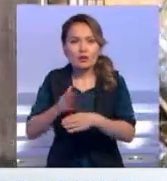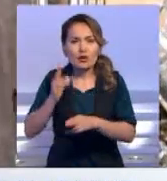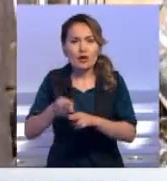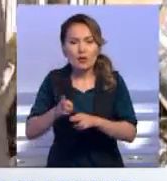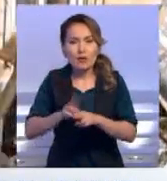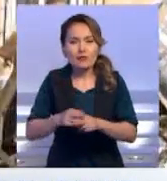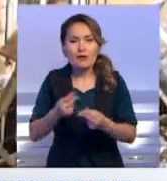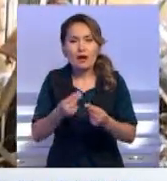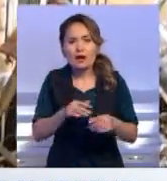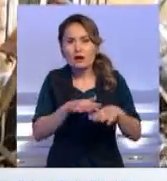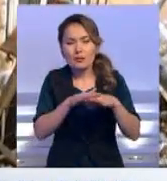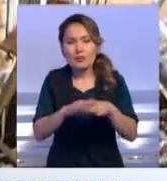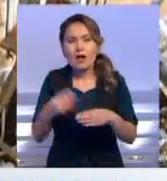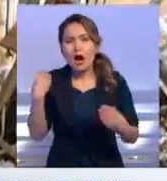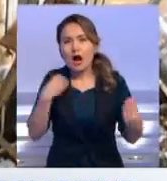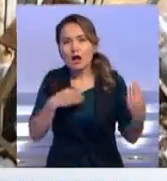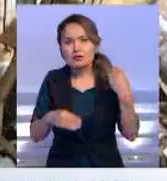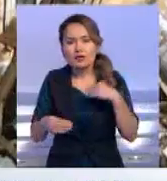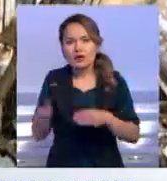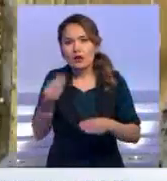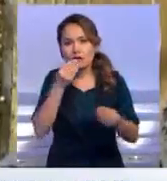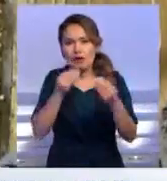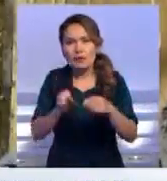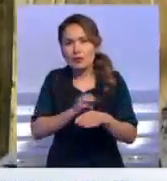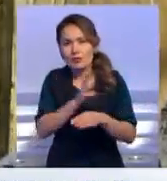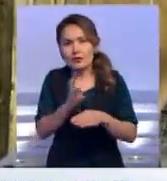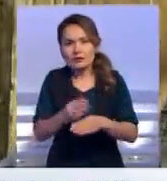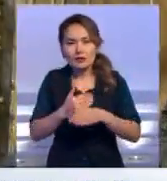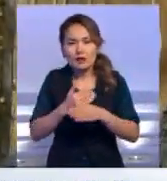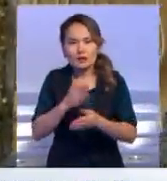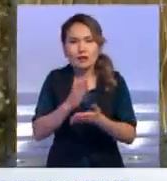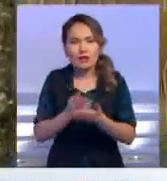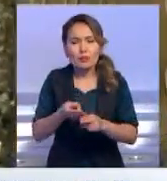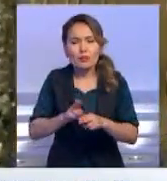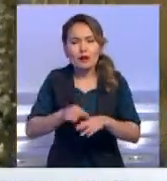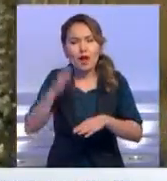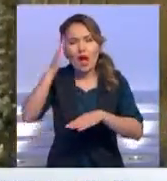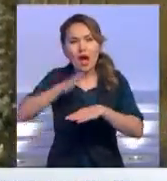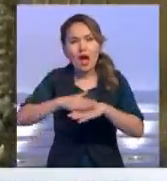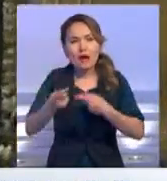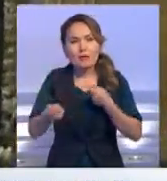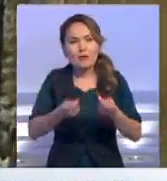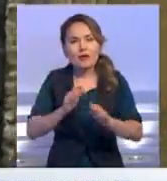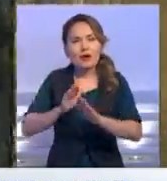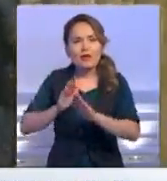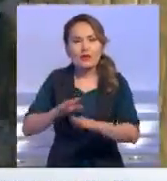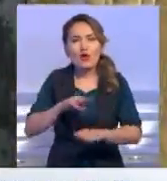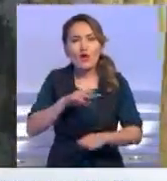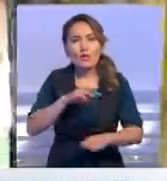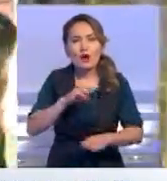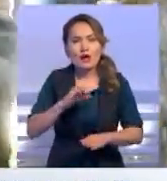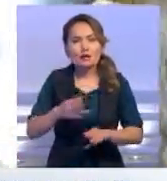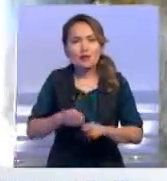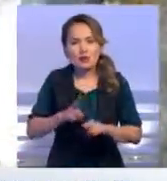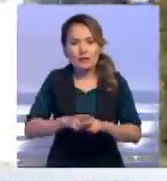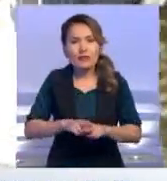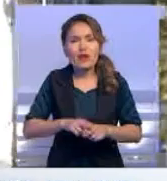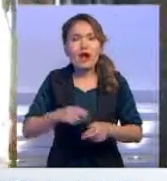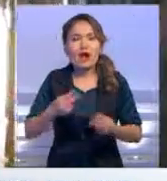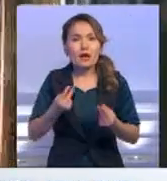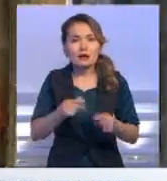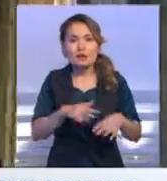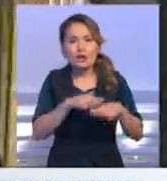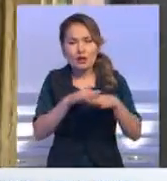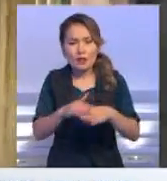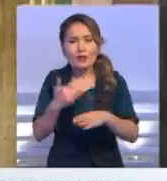Жартай қоғамына киім кешек пен азық түлік әкеліп жатыр. Қазыбек би ауданы әкімінің орынбасары Ғалым Мұқашев бұл жағдайда бюджеттен